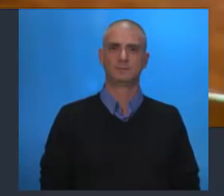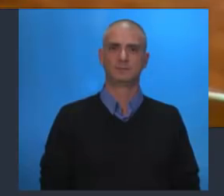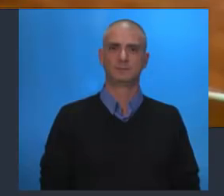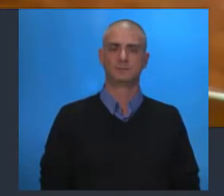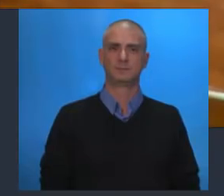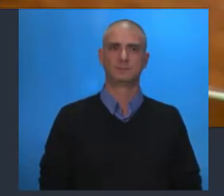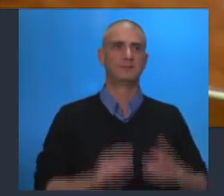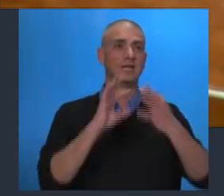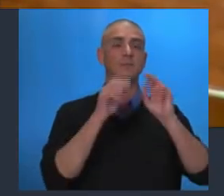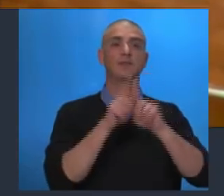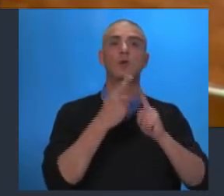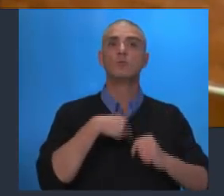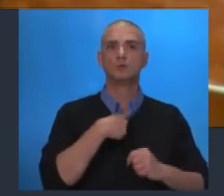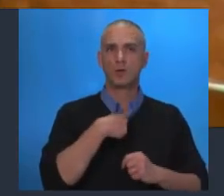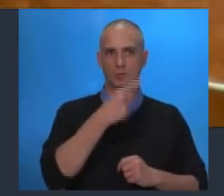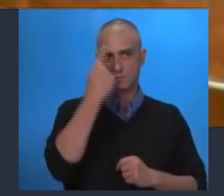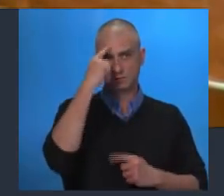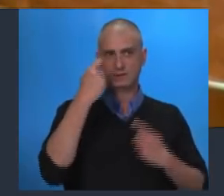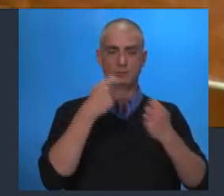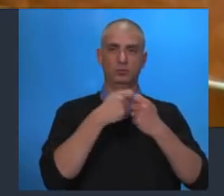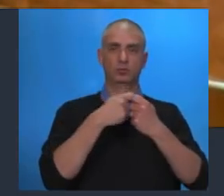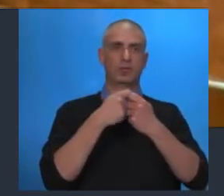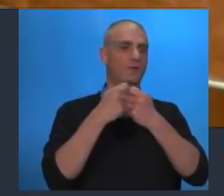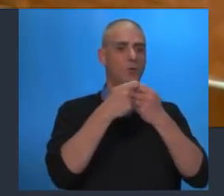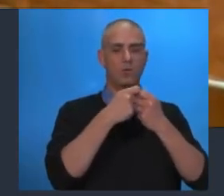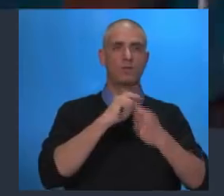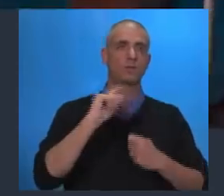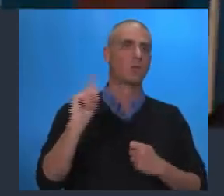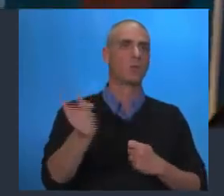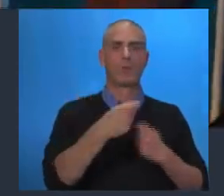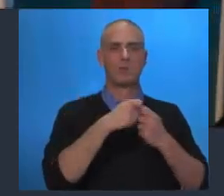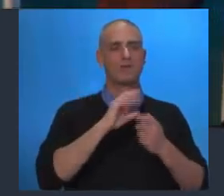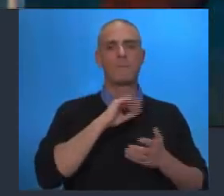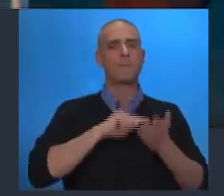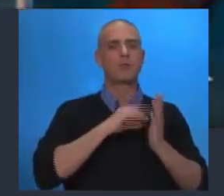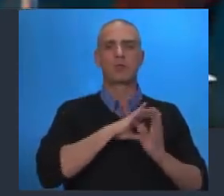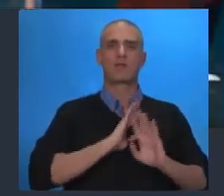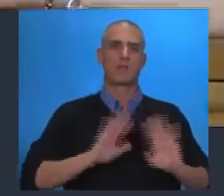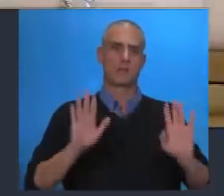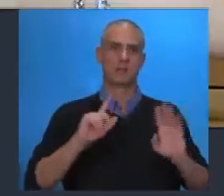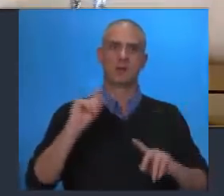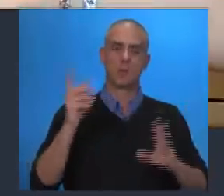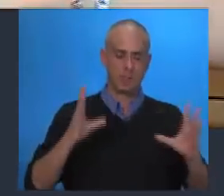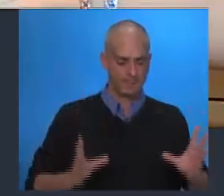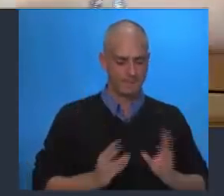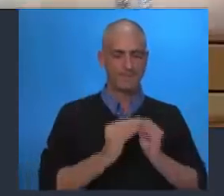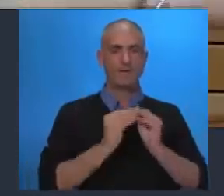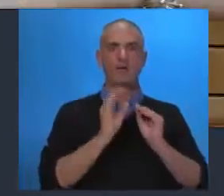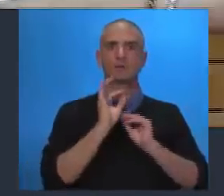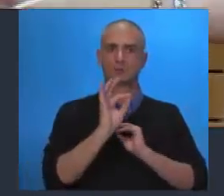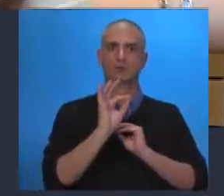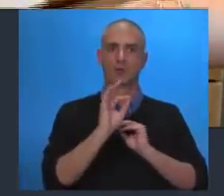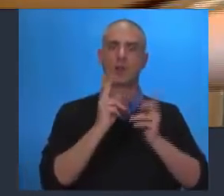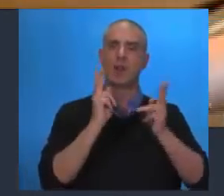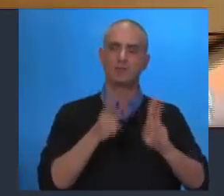פסטיבל כמו שלנו בעצם מיזם שמשותף לגופים שכולם גופים ללא מטות רווח. כל הגורמים האלה חוברים ביחד בשביל